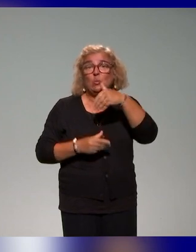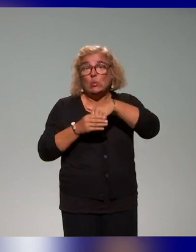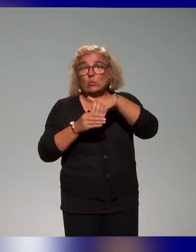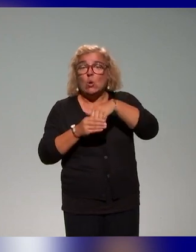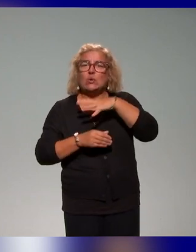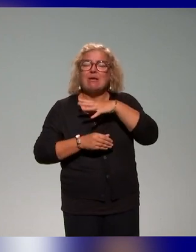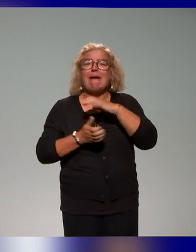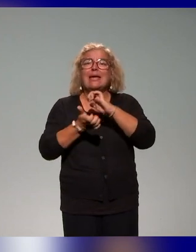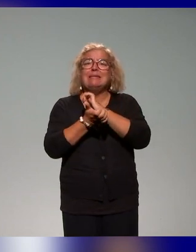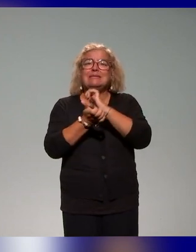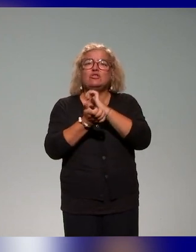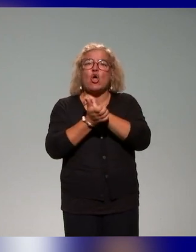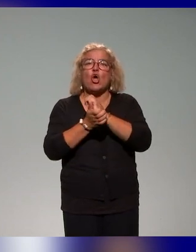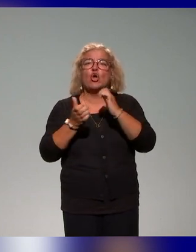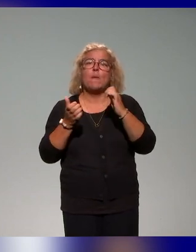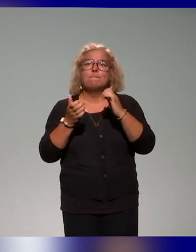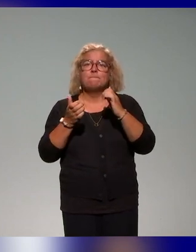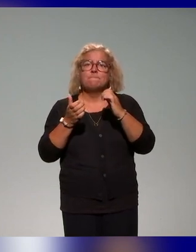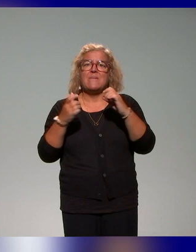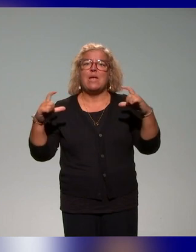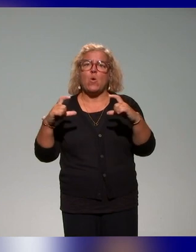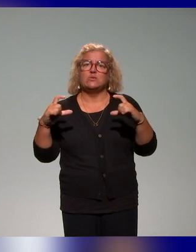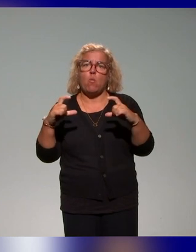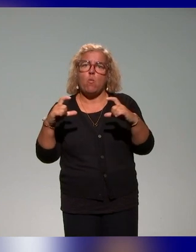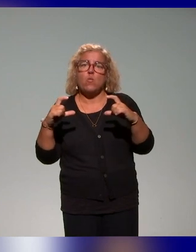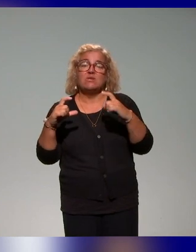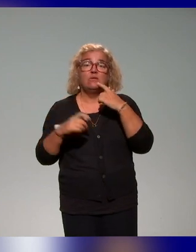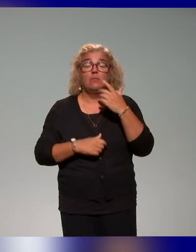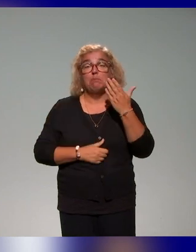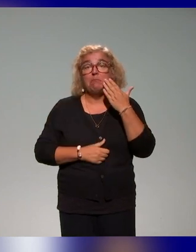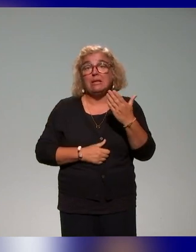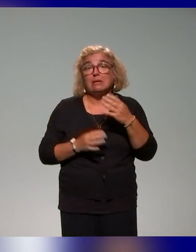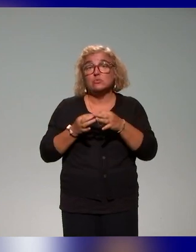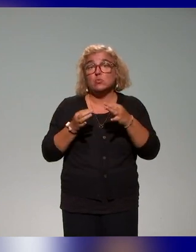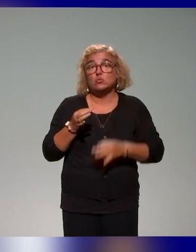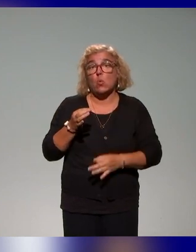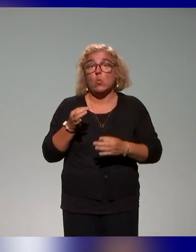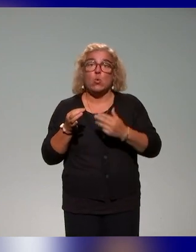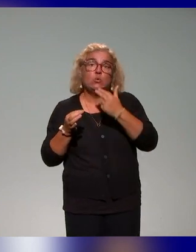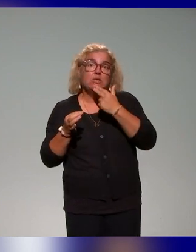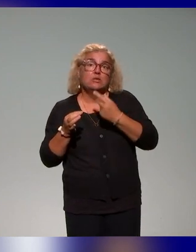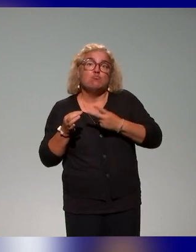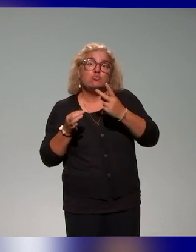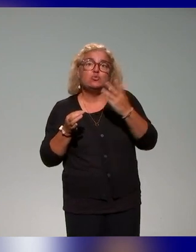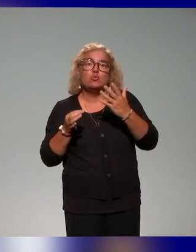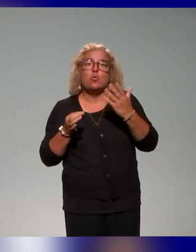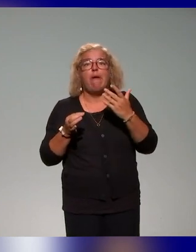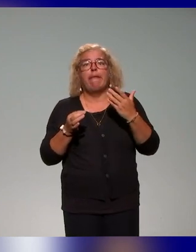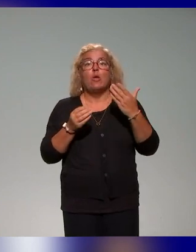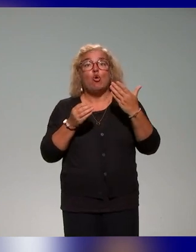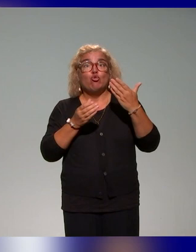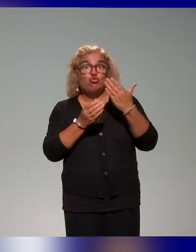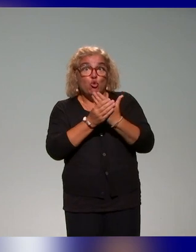qui inclut un éditeur d'équations, et donc la solution préconisée aujourd'hui, c'est plutôt bah, de mettre à disposition des documents qui